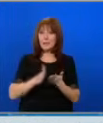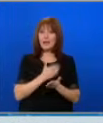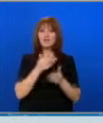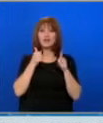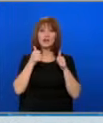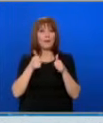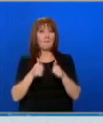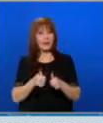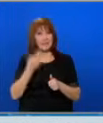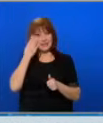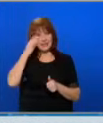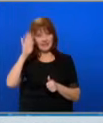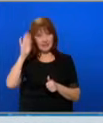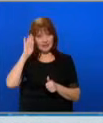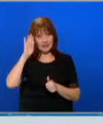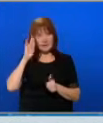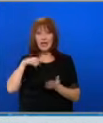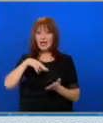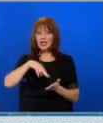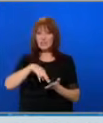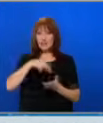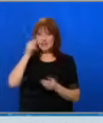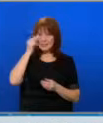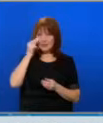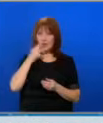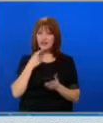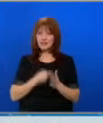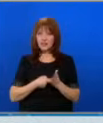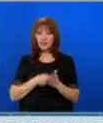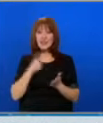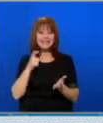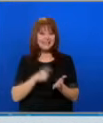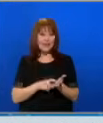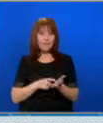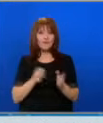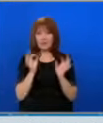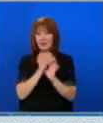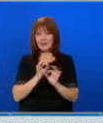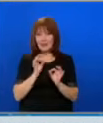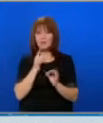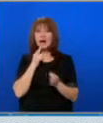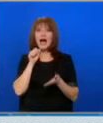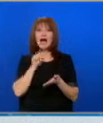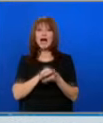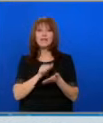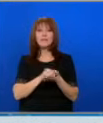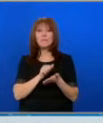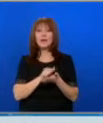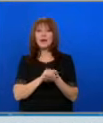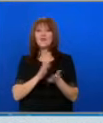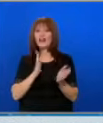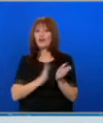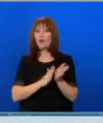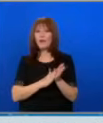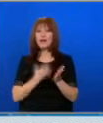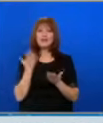на Съветската армия. От Изправи се БГ твърдят, че заповед за демонтаж няма, а се фабрикуват документи с задна дата и затова